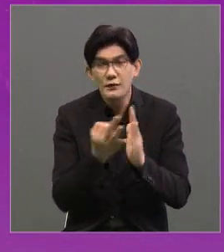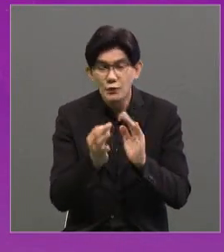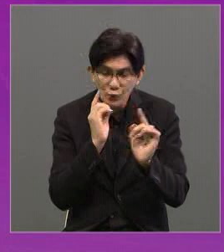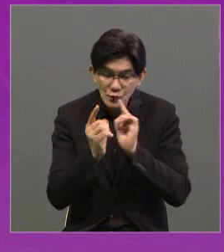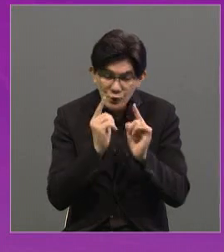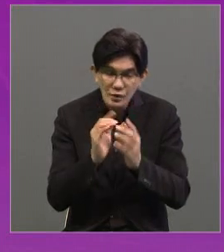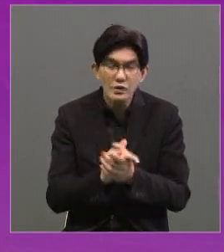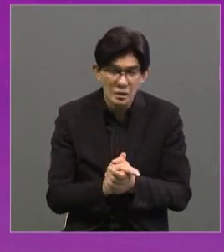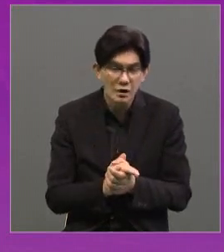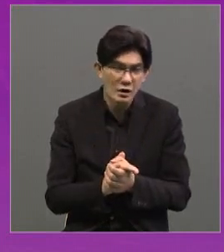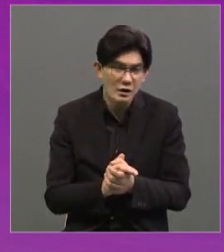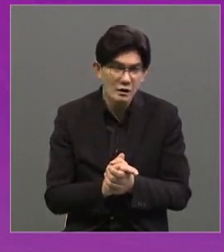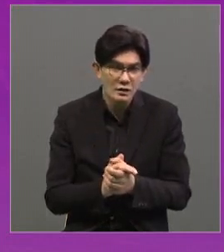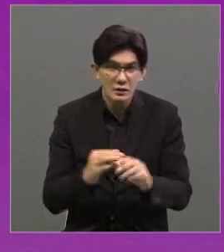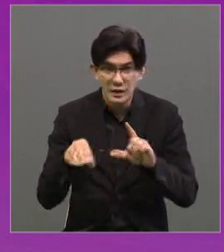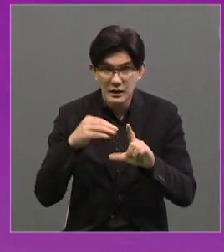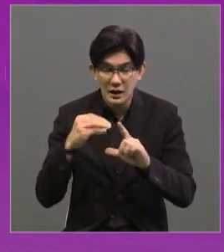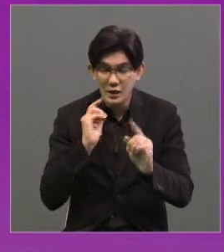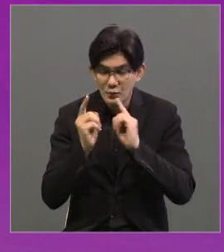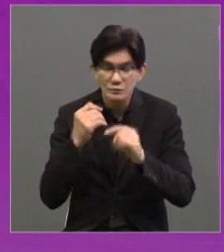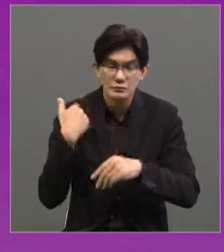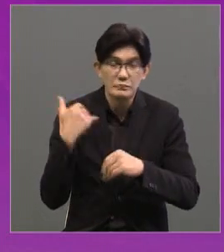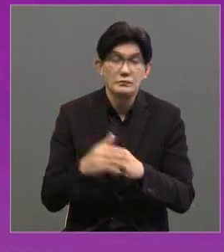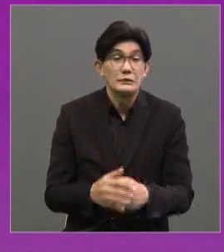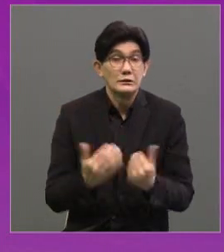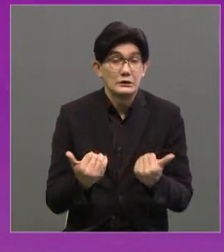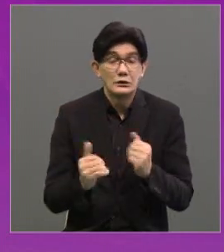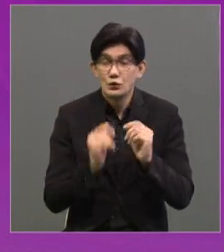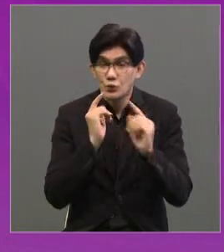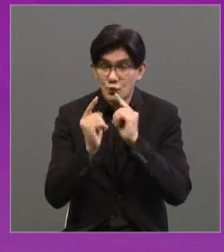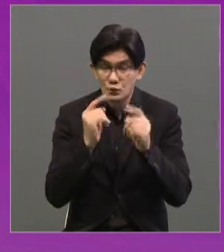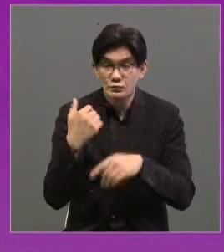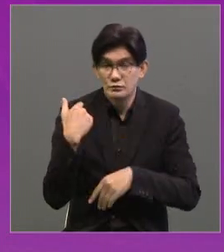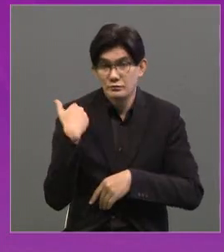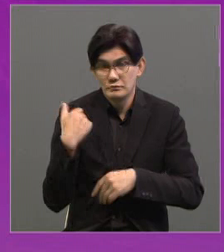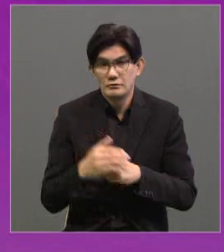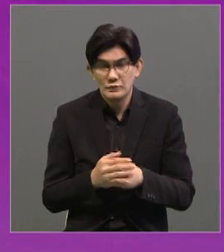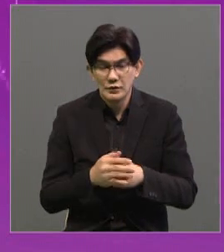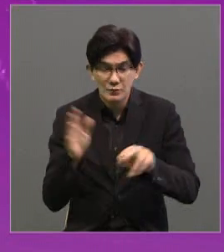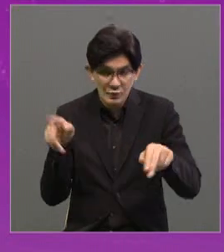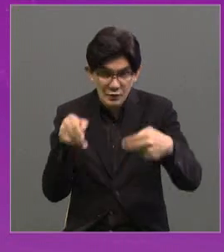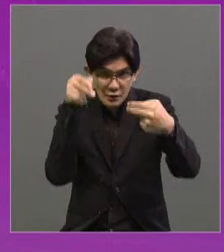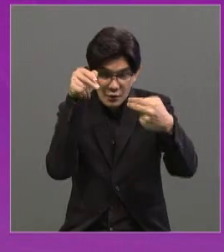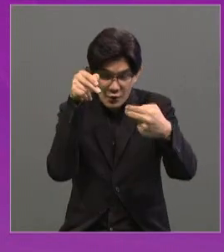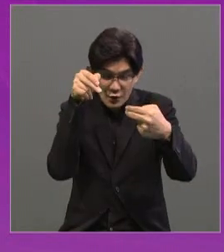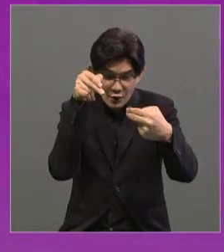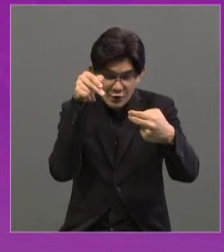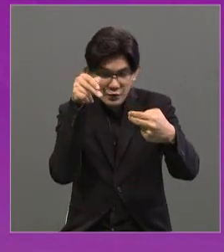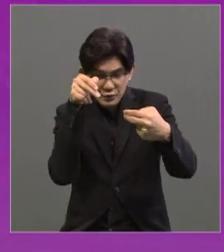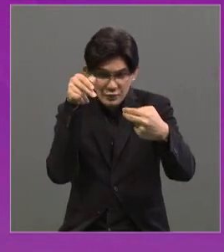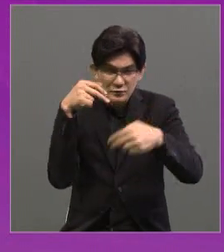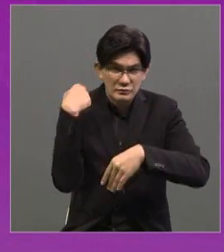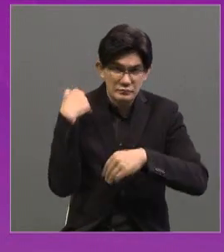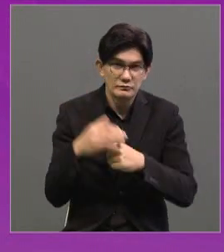Facebookก่อนนะแล้วก็ไปให้คุยกันต่อทางไลน์ทีนี้ในระหว่างนั้นในระหว่างคุยเนี่ยมีคุยวีดีโอคอลด้วยนะแต่ว่า